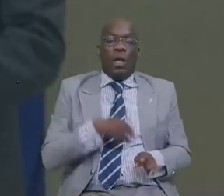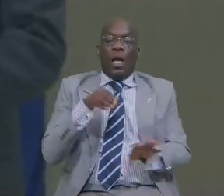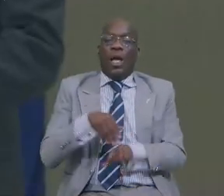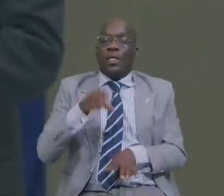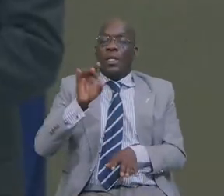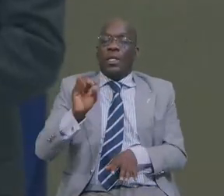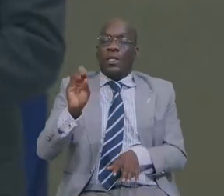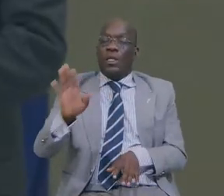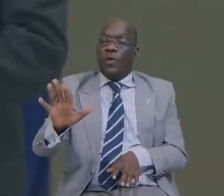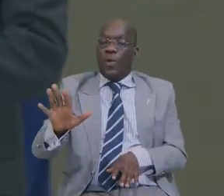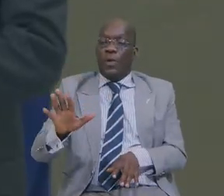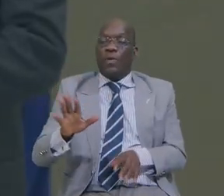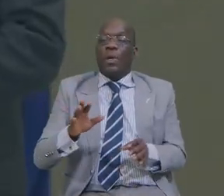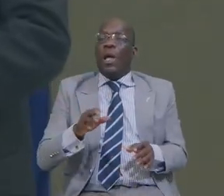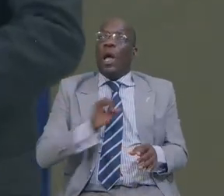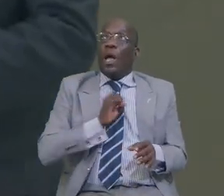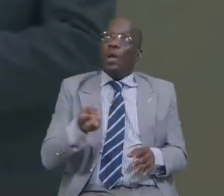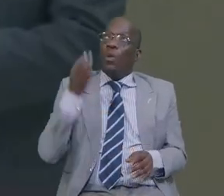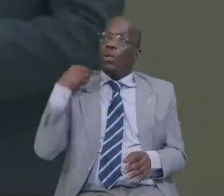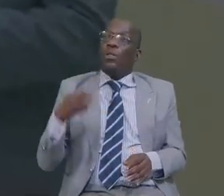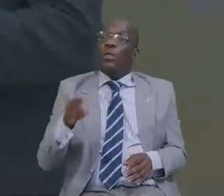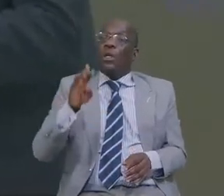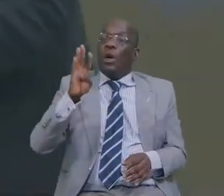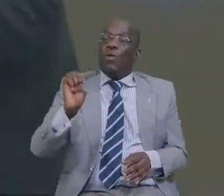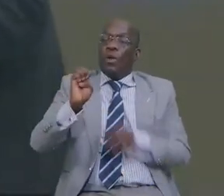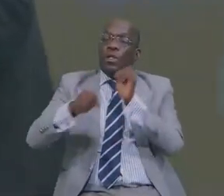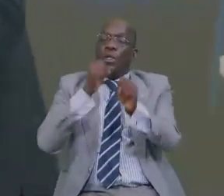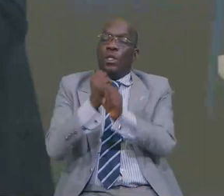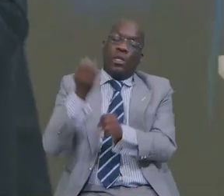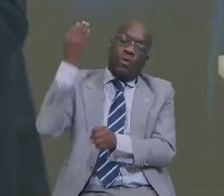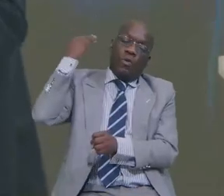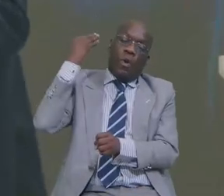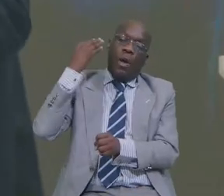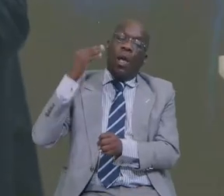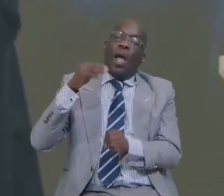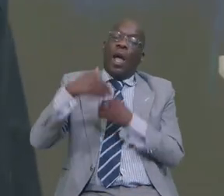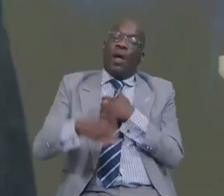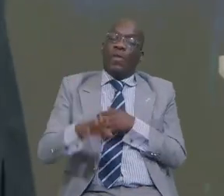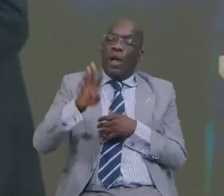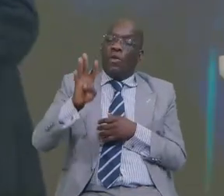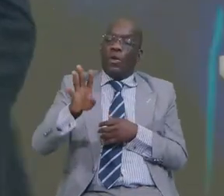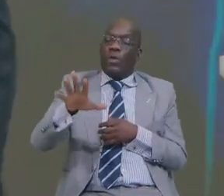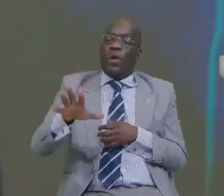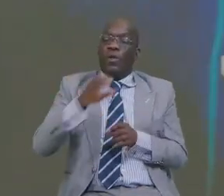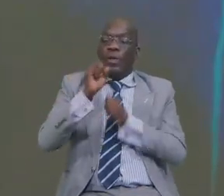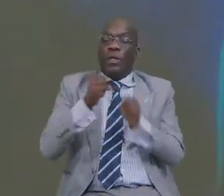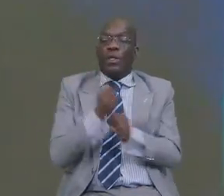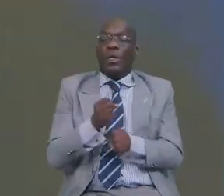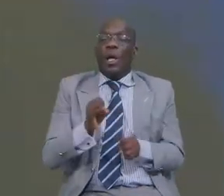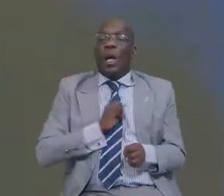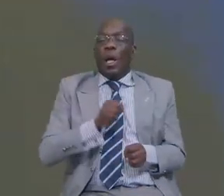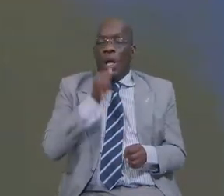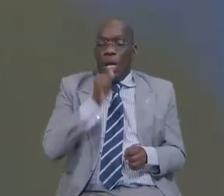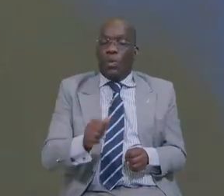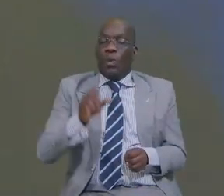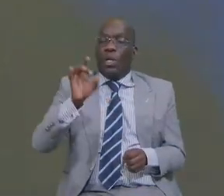ans. J'avais 40 ans à l'époque quand Moïse nous a envoyés. Maintenant, j'ai 96 ans. J'ai